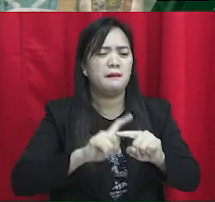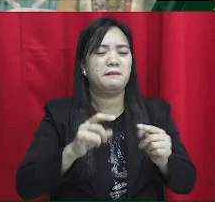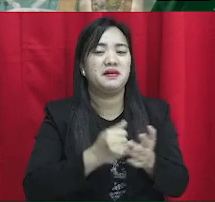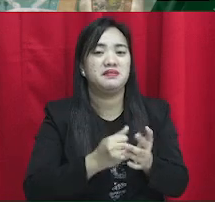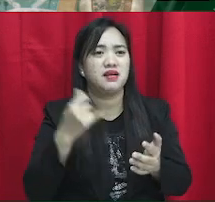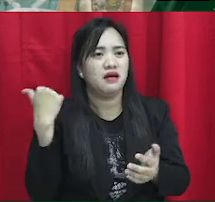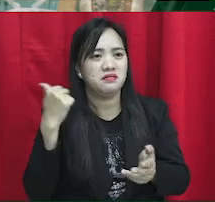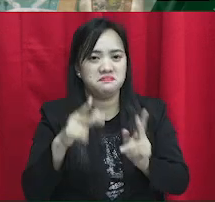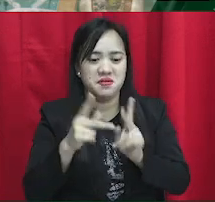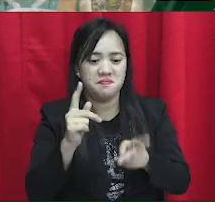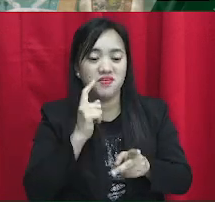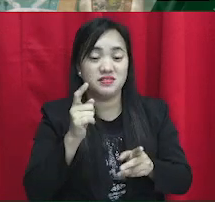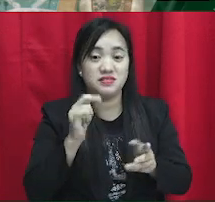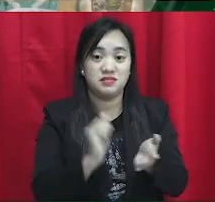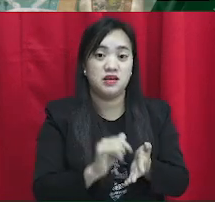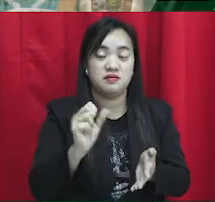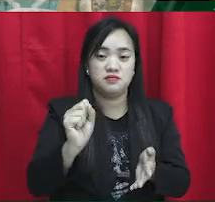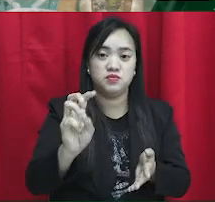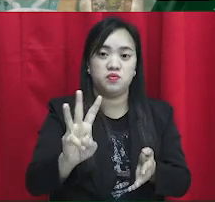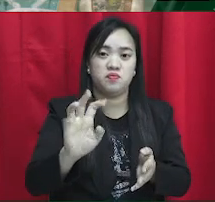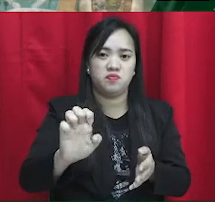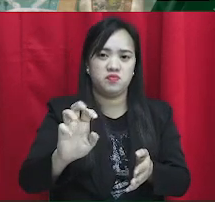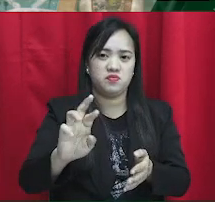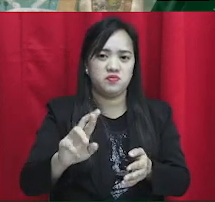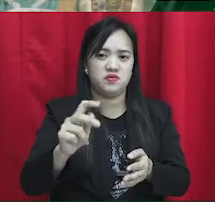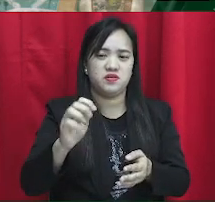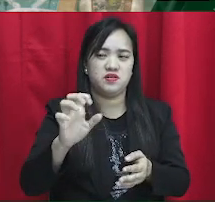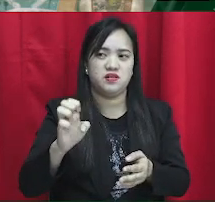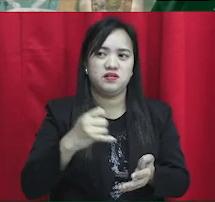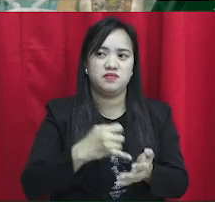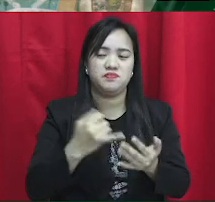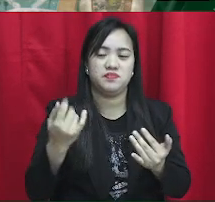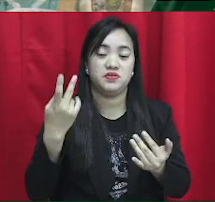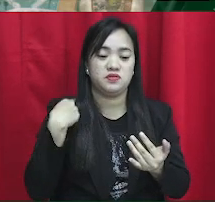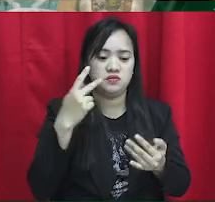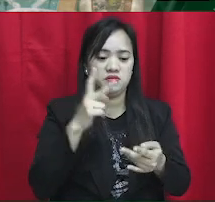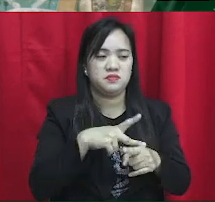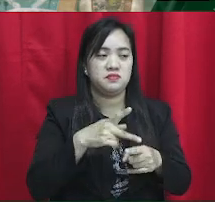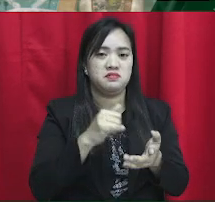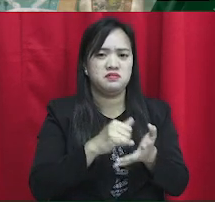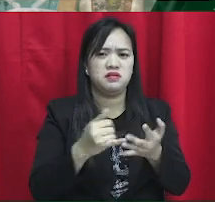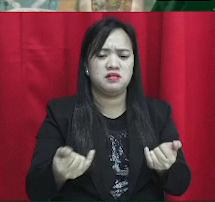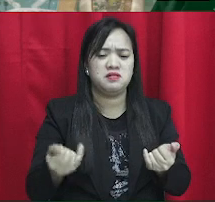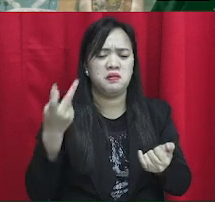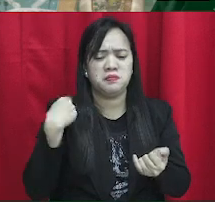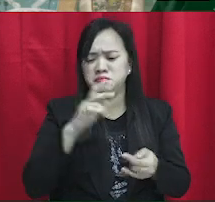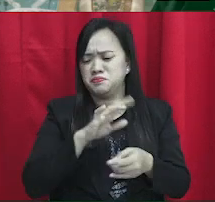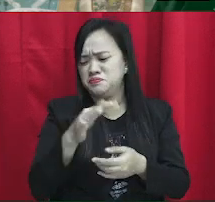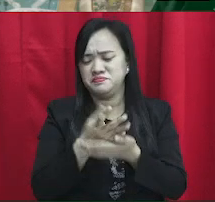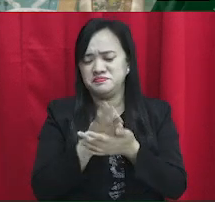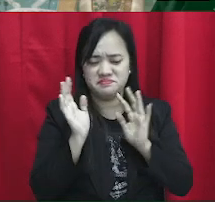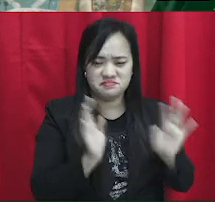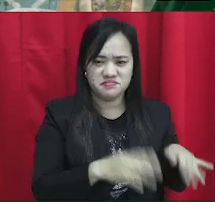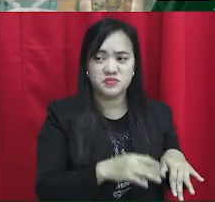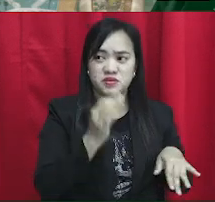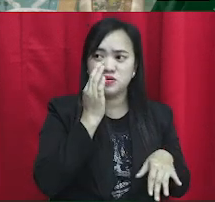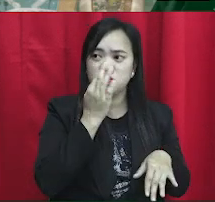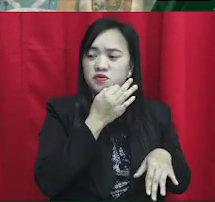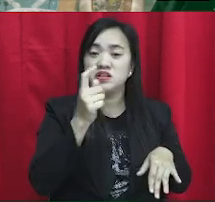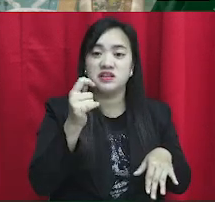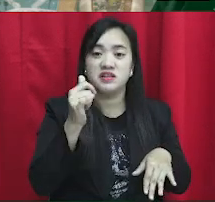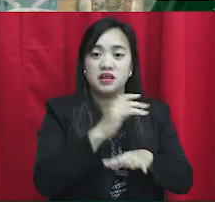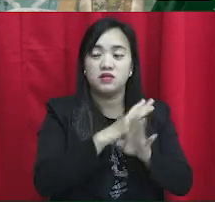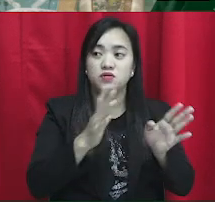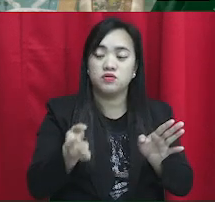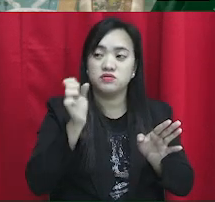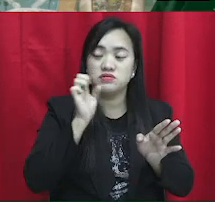tao tayo mag-rely. That's right. Kasi yung naggawa ng prinsipyong yan, wala na, agnas na nga. Wala tsaka na. Usually yung prutas na yan, hindi nila kinakain.